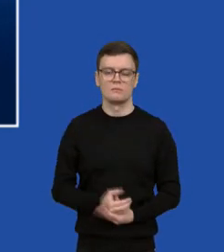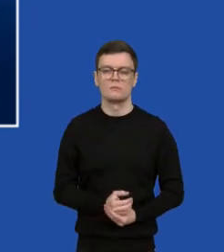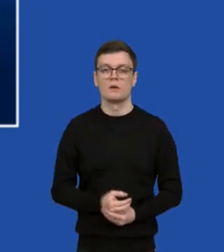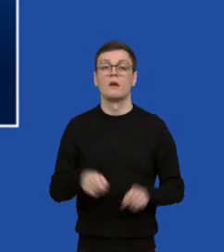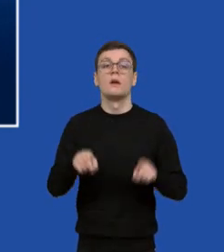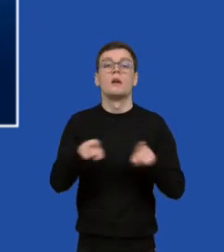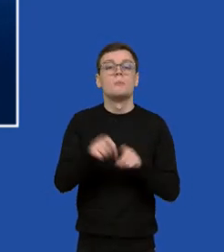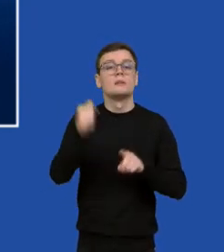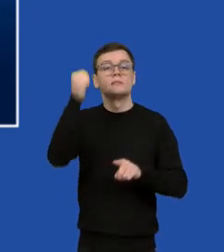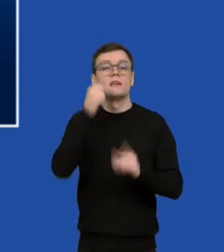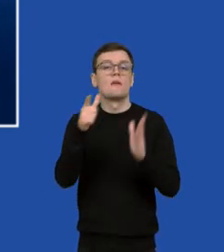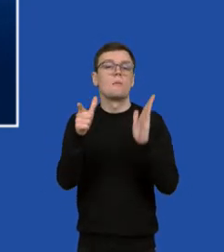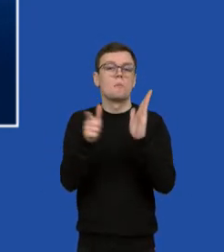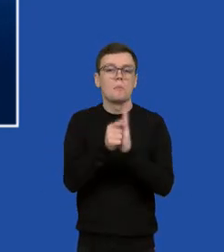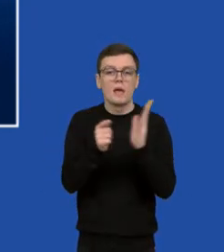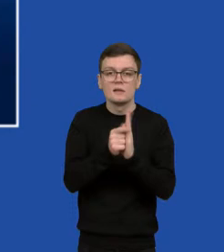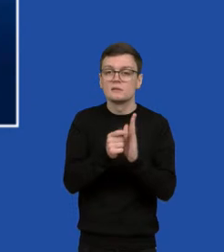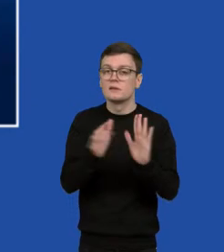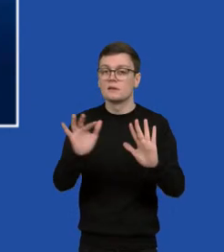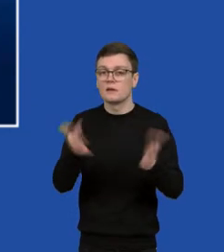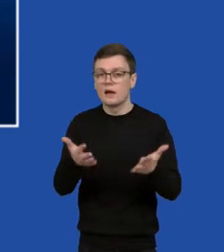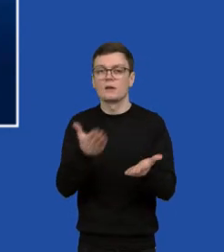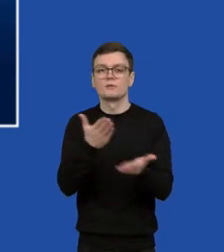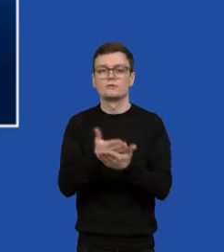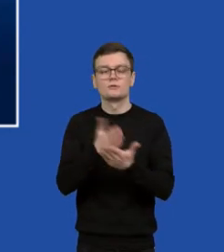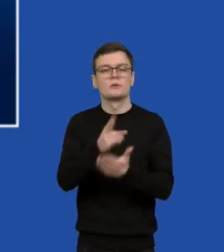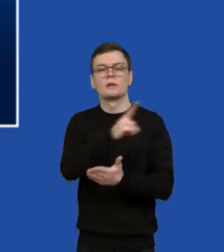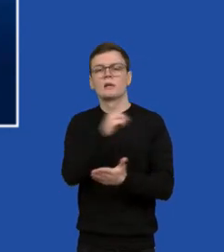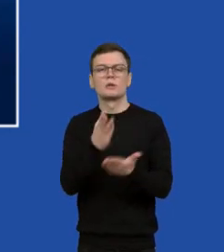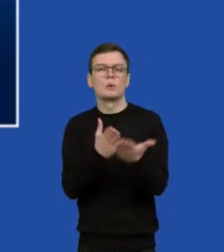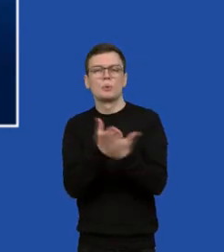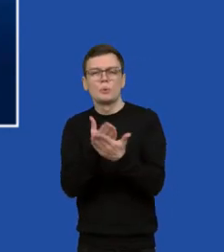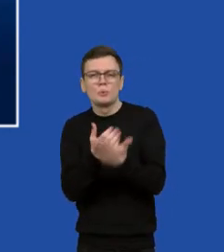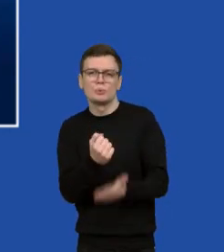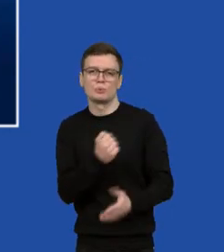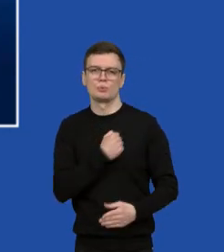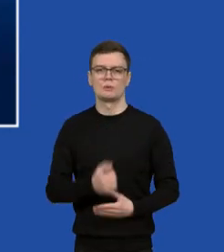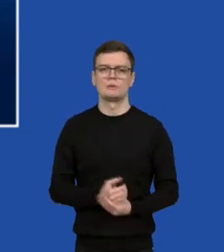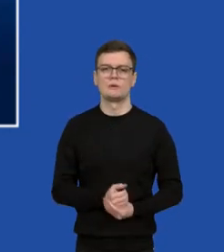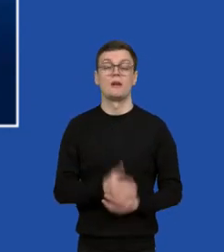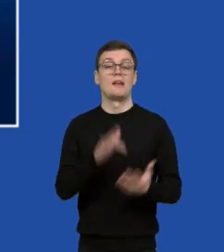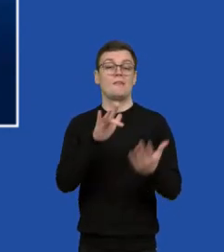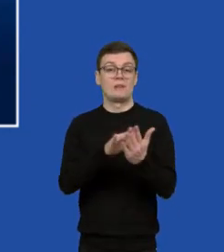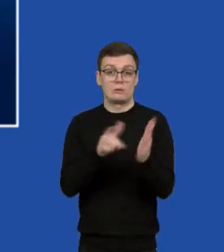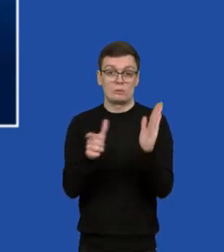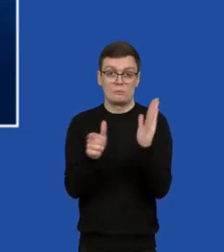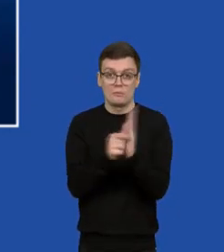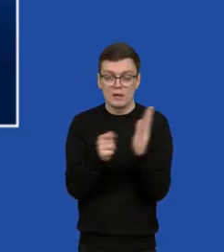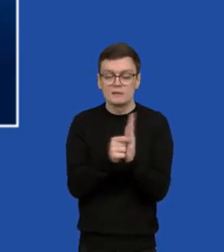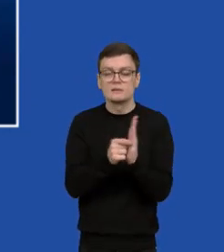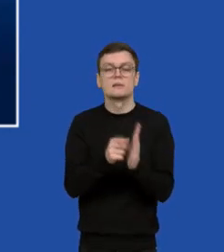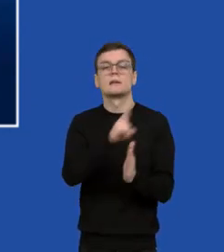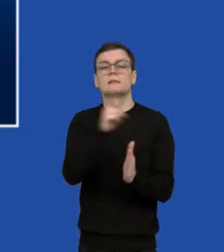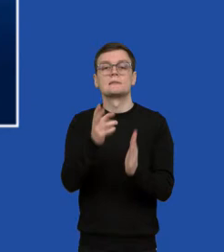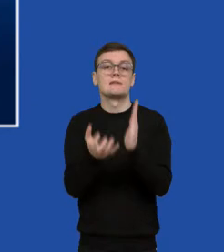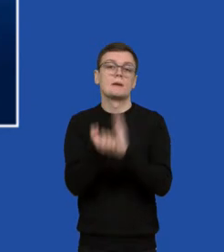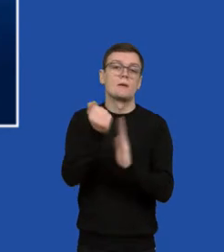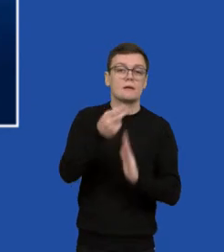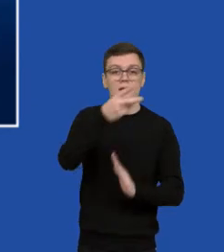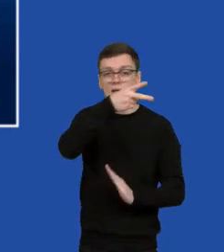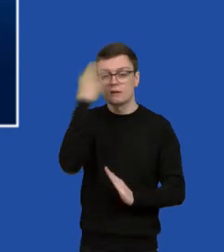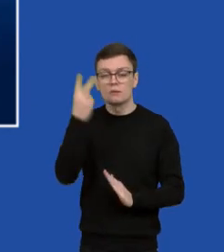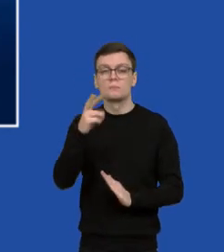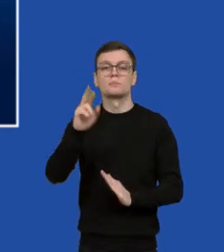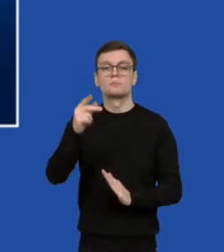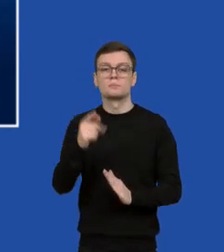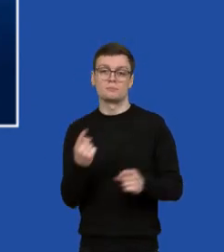pensijų didinimas 5%, turintiems būtiną stažą, vidutiniai pensijai, kuri gaunama Lietuvoje,